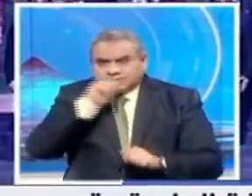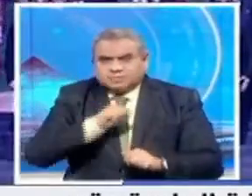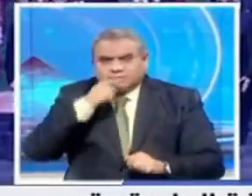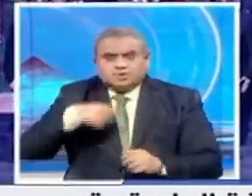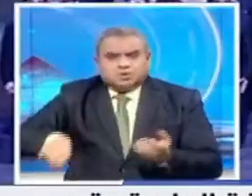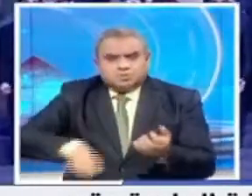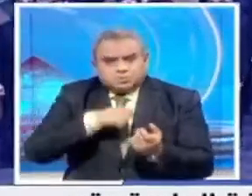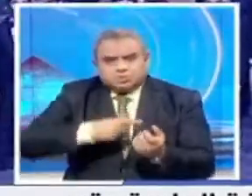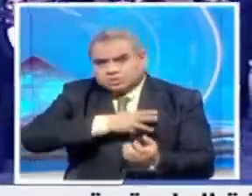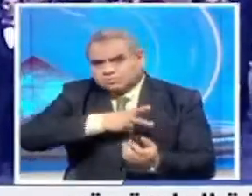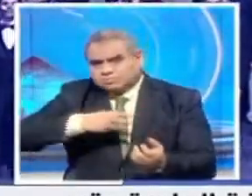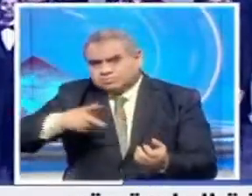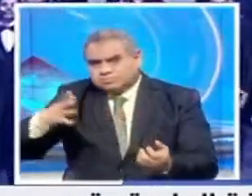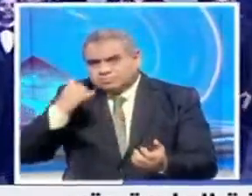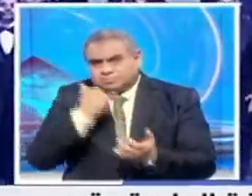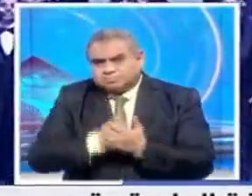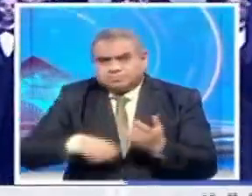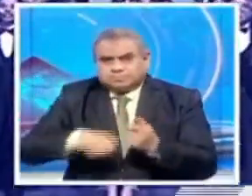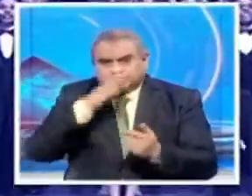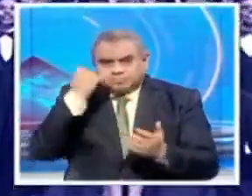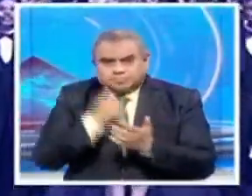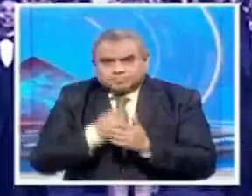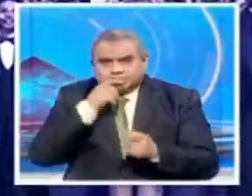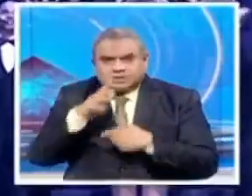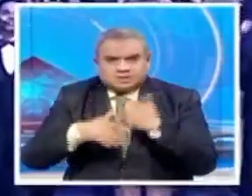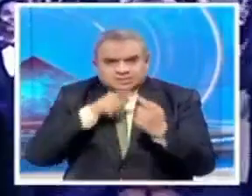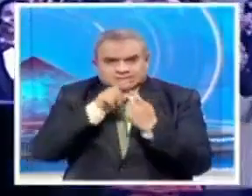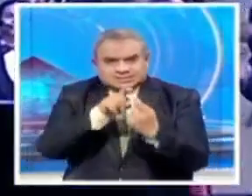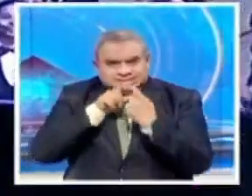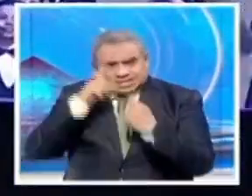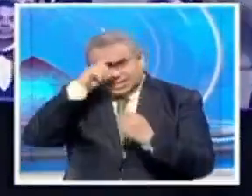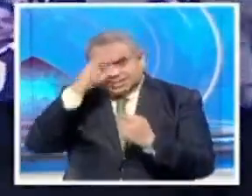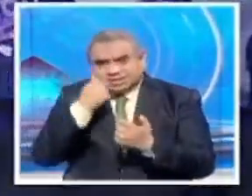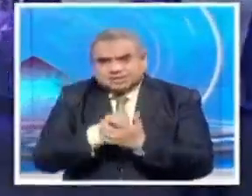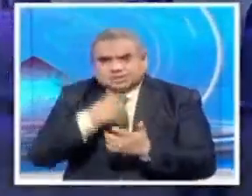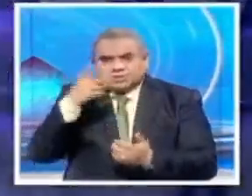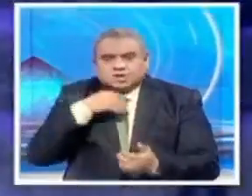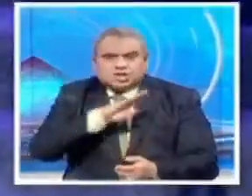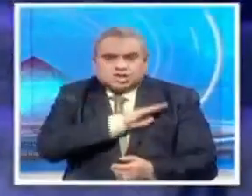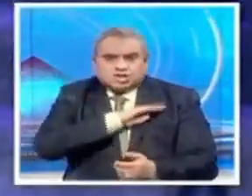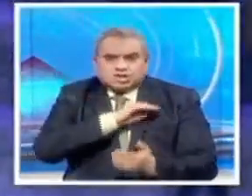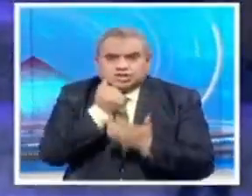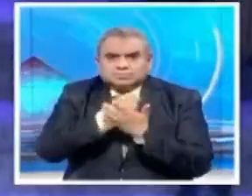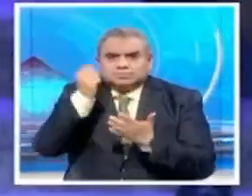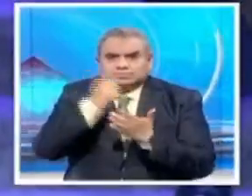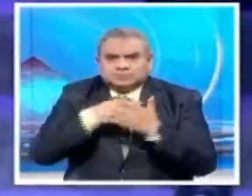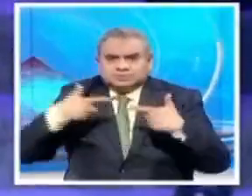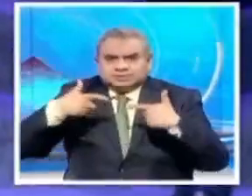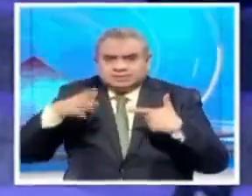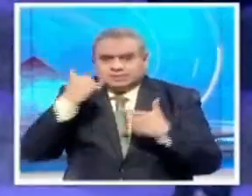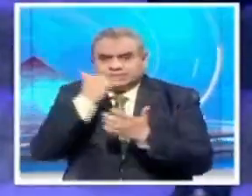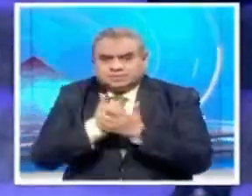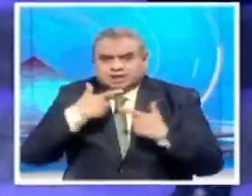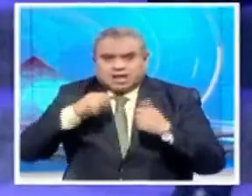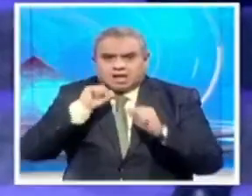وأغاني وطنية، بريتات جسدت حجم التحديات التي قهرها أبطال القوات المسلحة في معركتهم